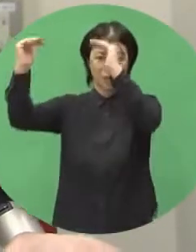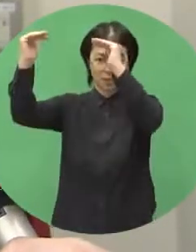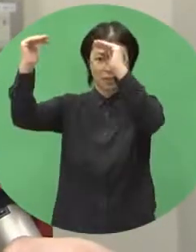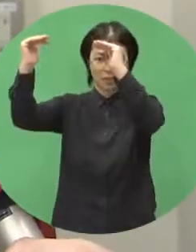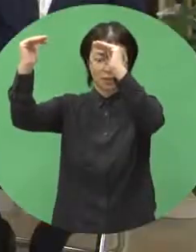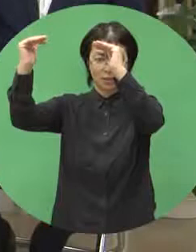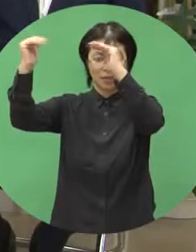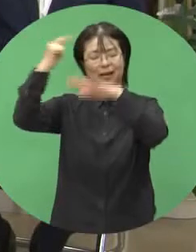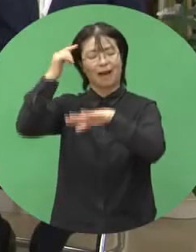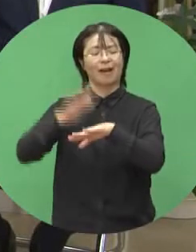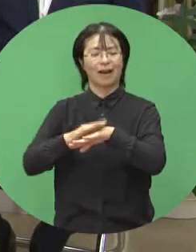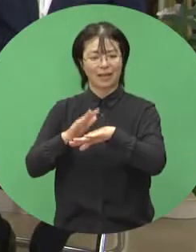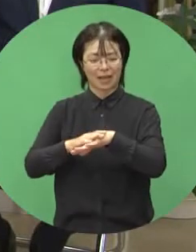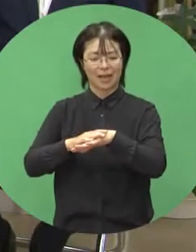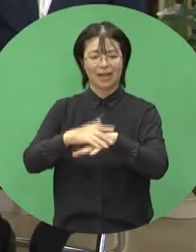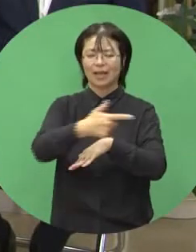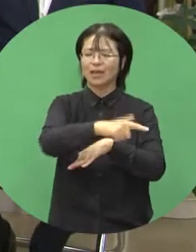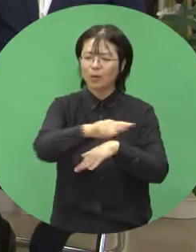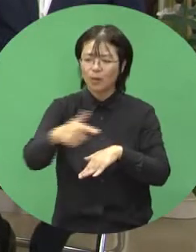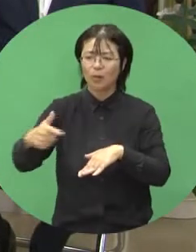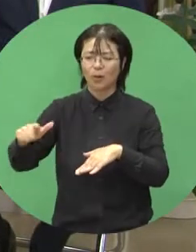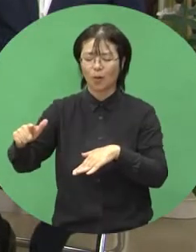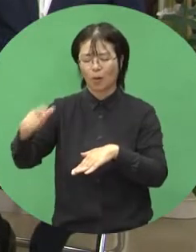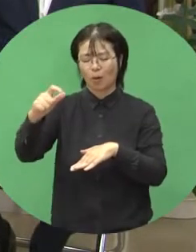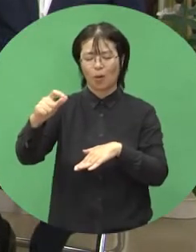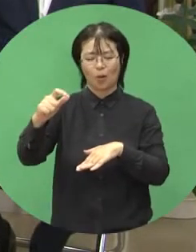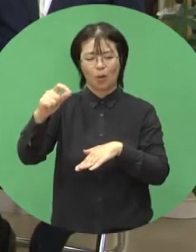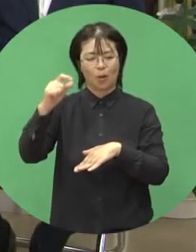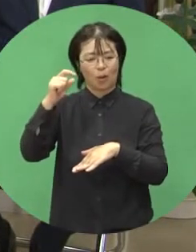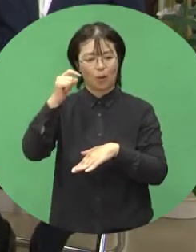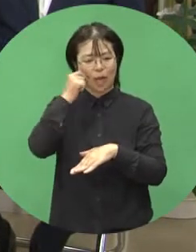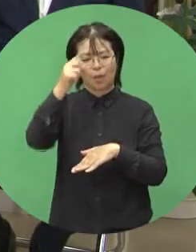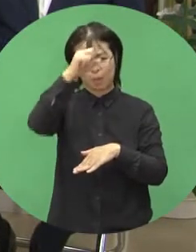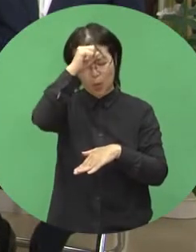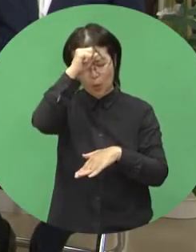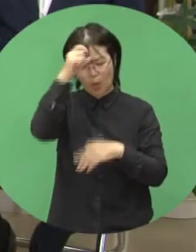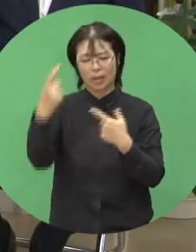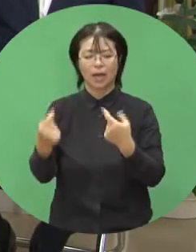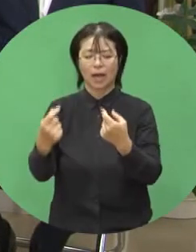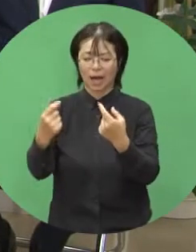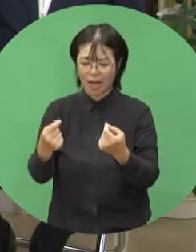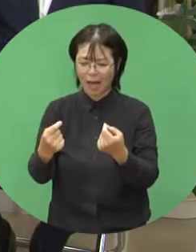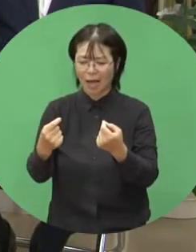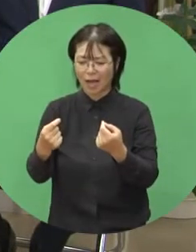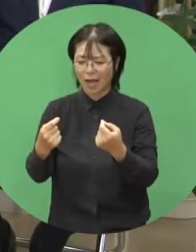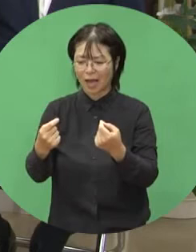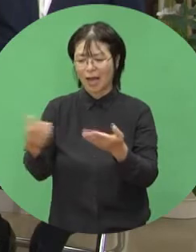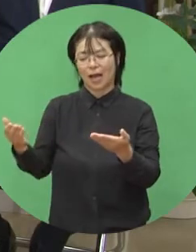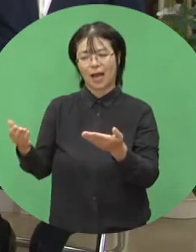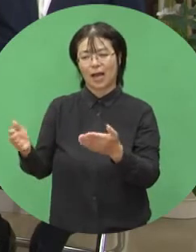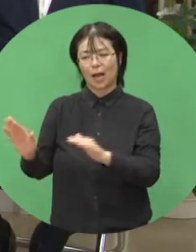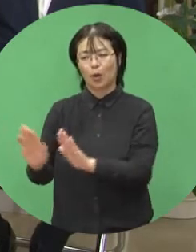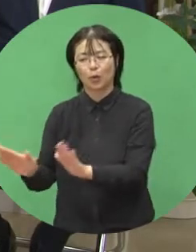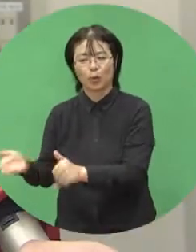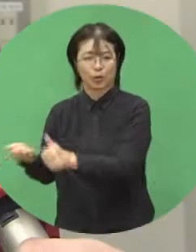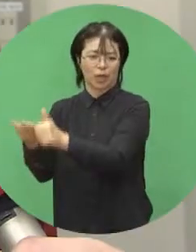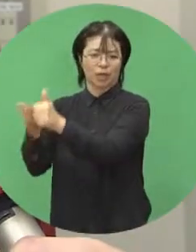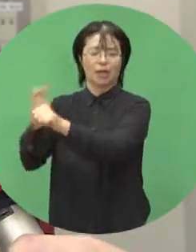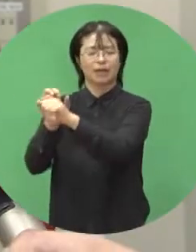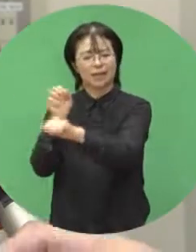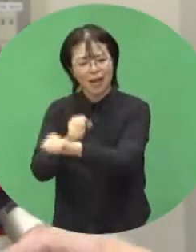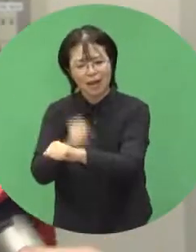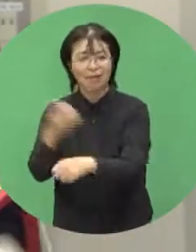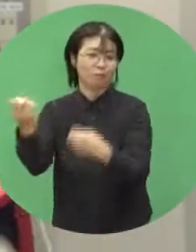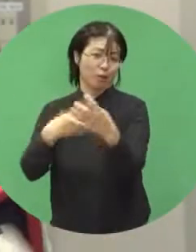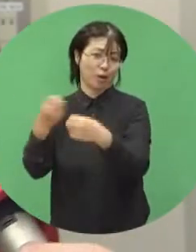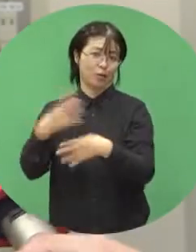で、いろんなことで、まあ、病気も持ちながら子育てをしながらで大変って思われるかもしれないですけど、逆に楽